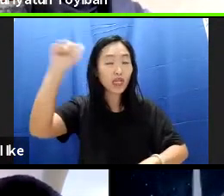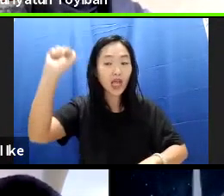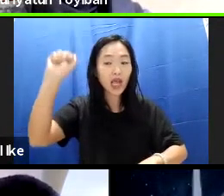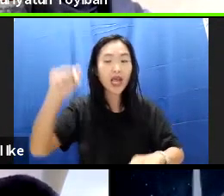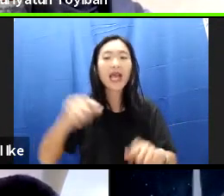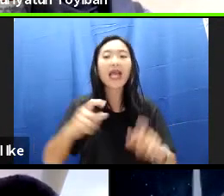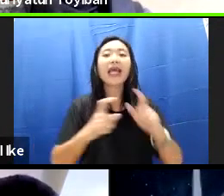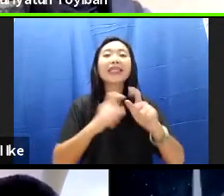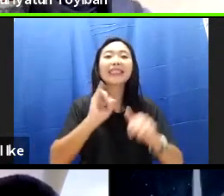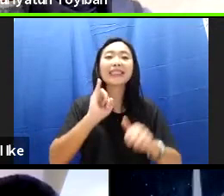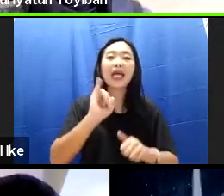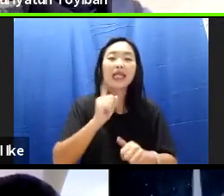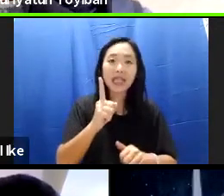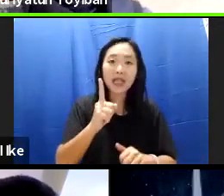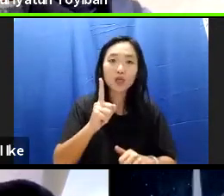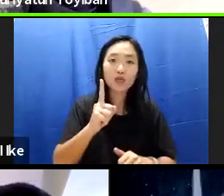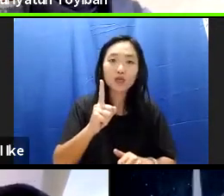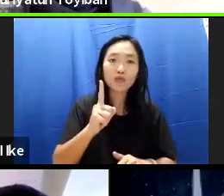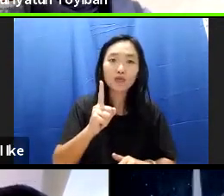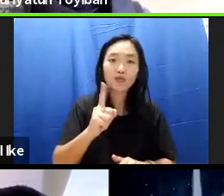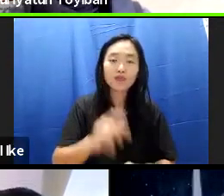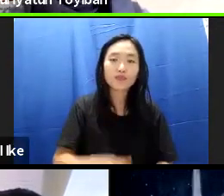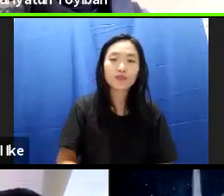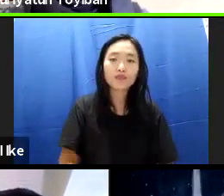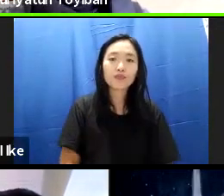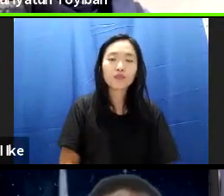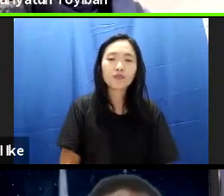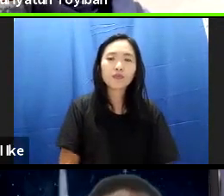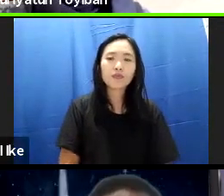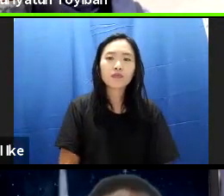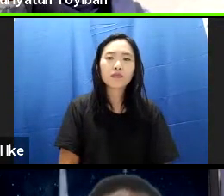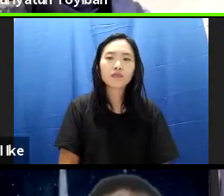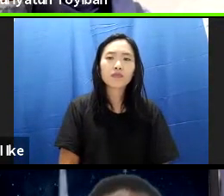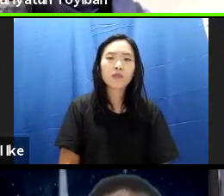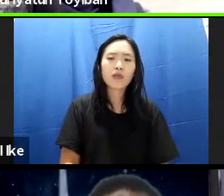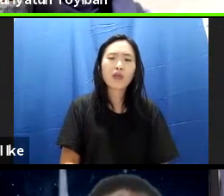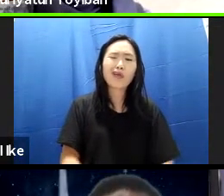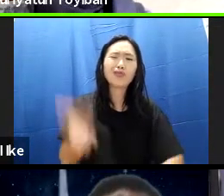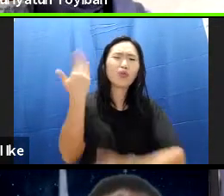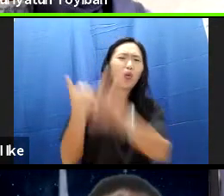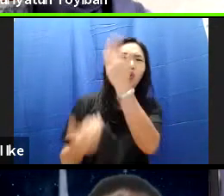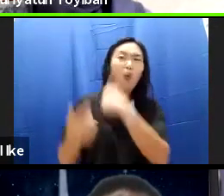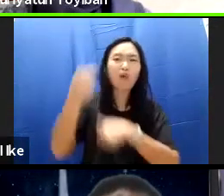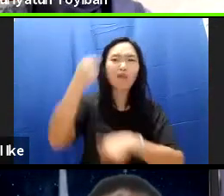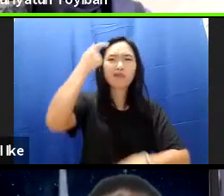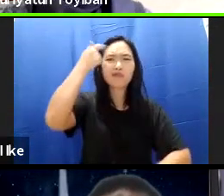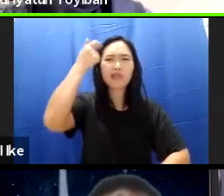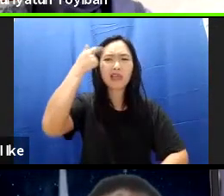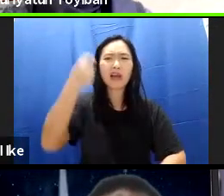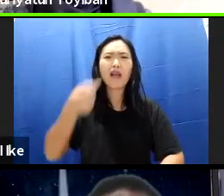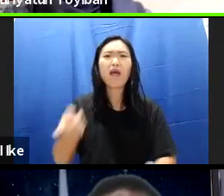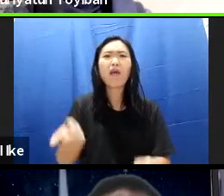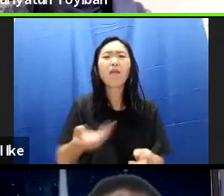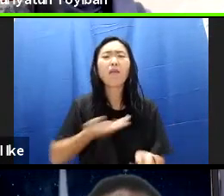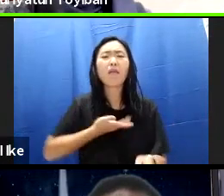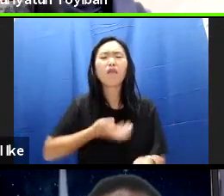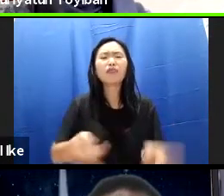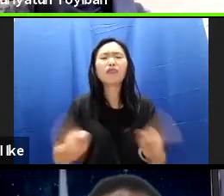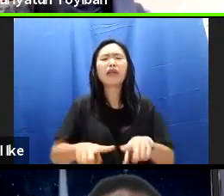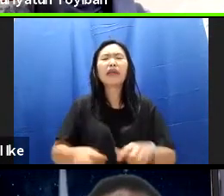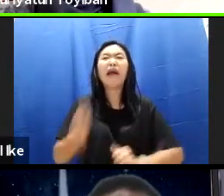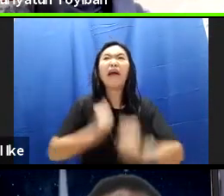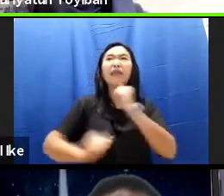Dan saya juga nggak pernah terpikir sebelumnya untuk menekuni karir akademik gitu ya, cuma di akhir-akhir, saya kira